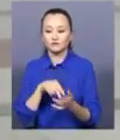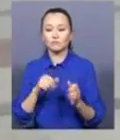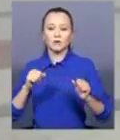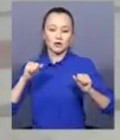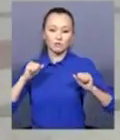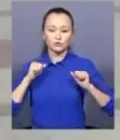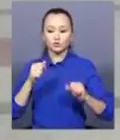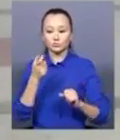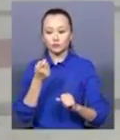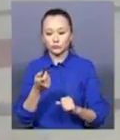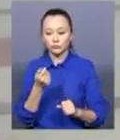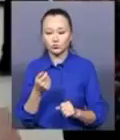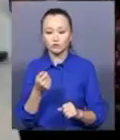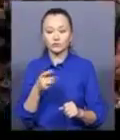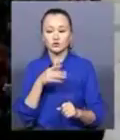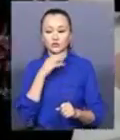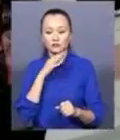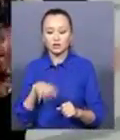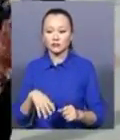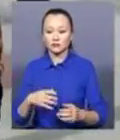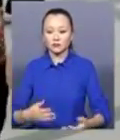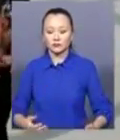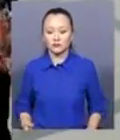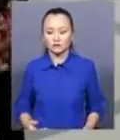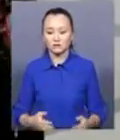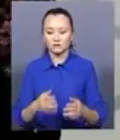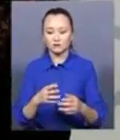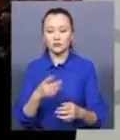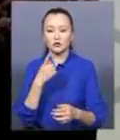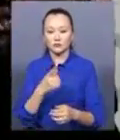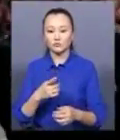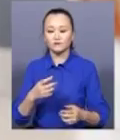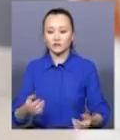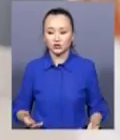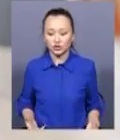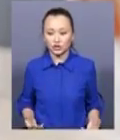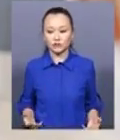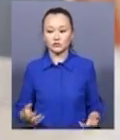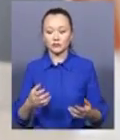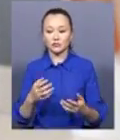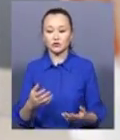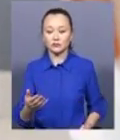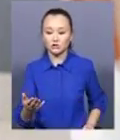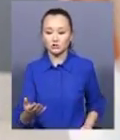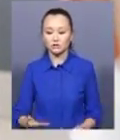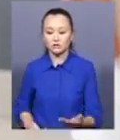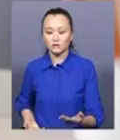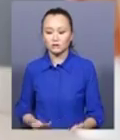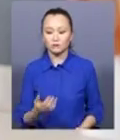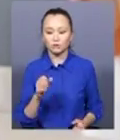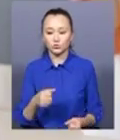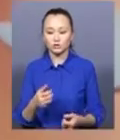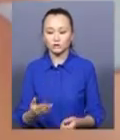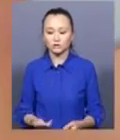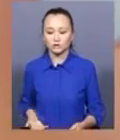людей до 15 человек, активно выполняющих гимнастику. Желаем успехов в спорте и бодрости на